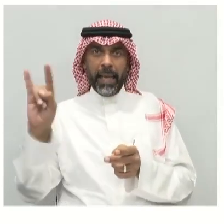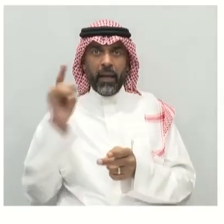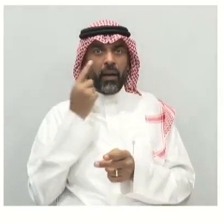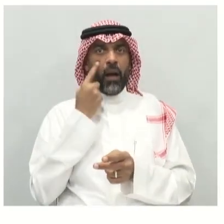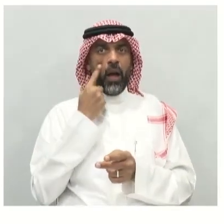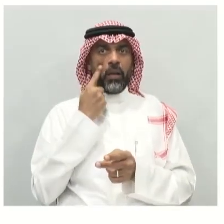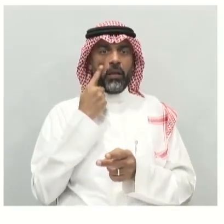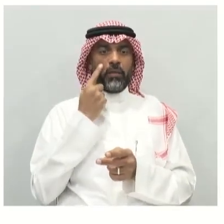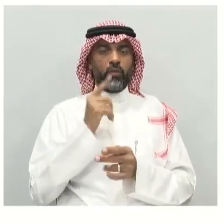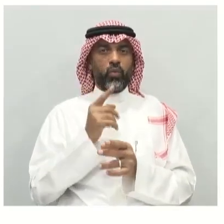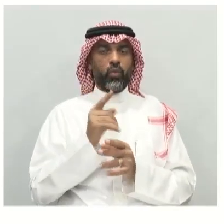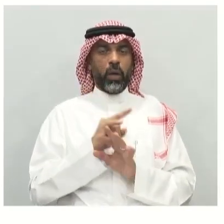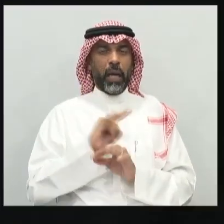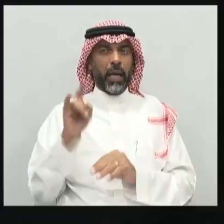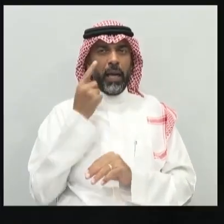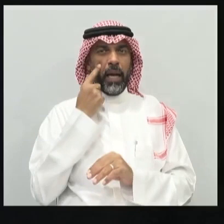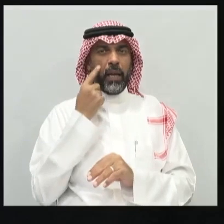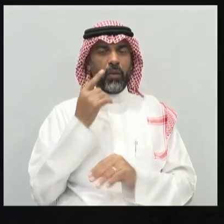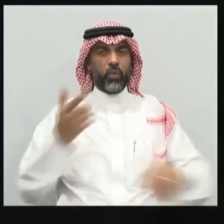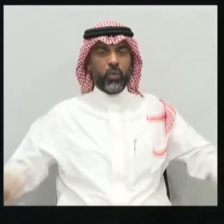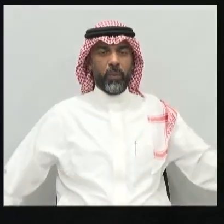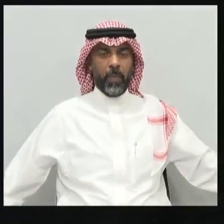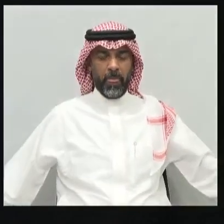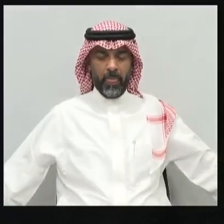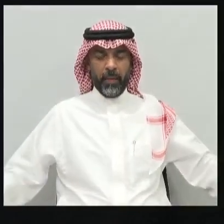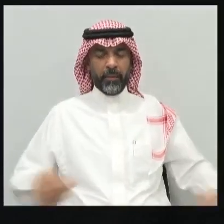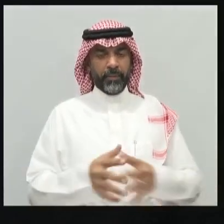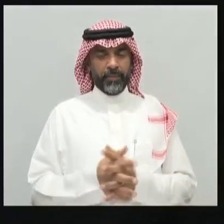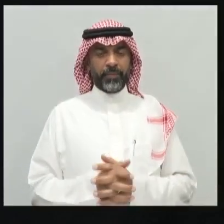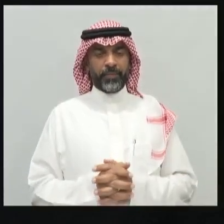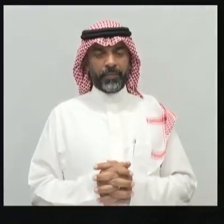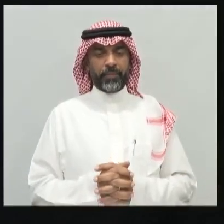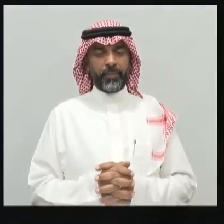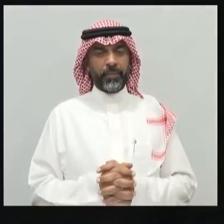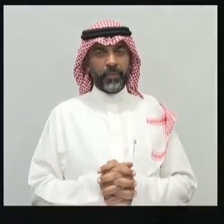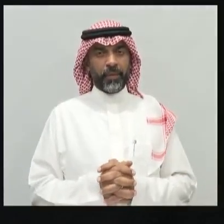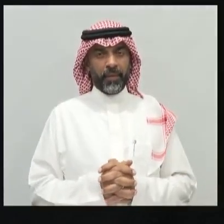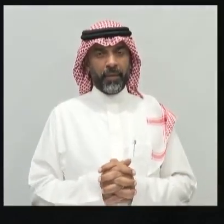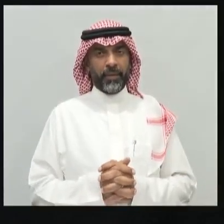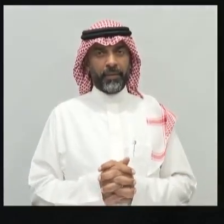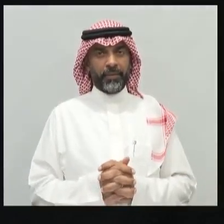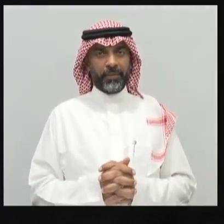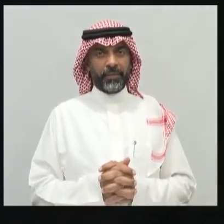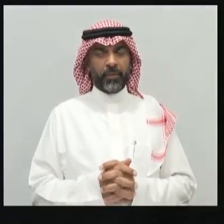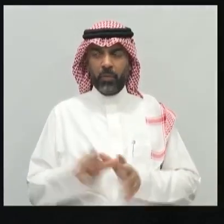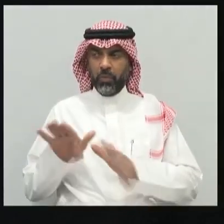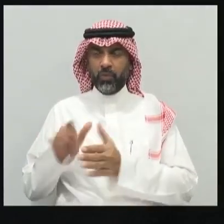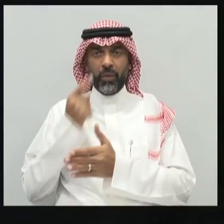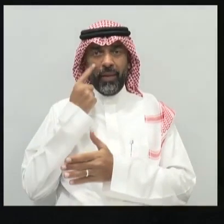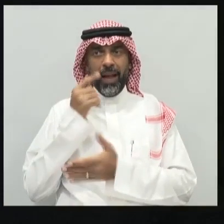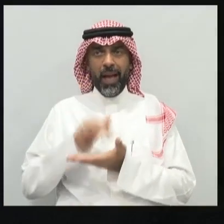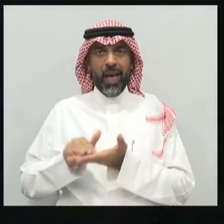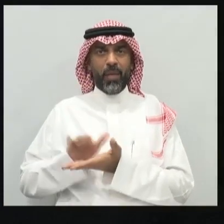لها غير حيه م طبيعي مورد يعني ناخذه طبيعي من الحياه موجود معانا على